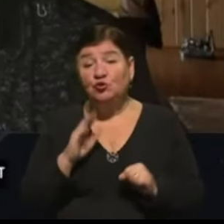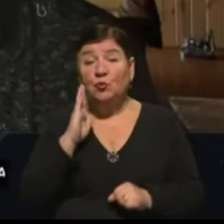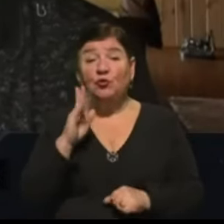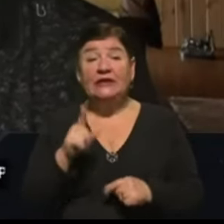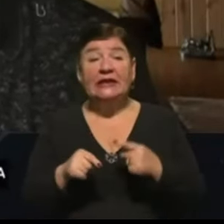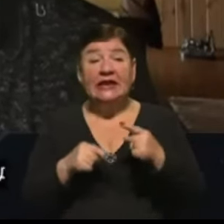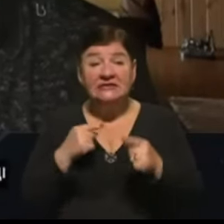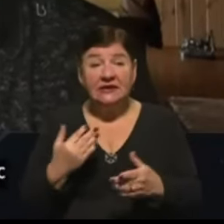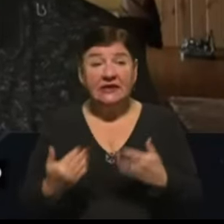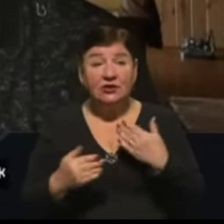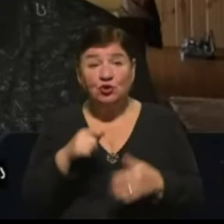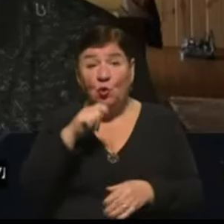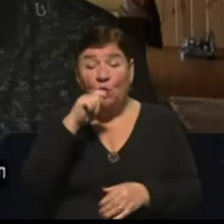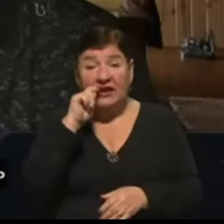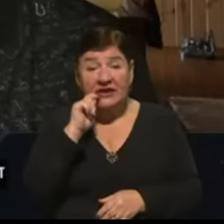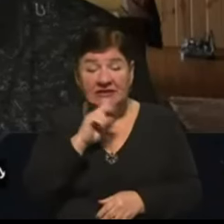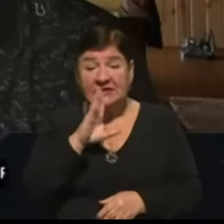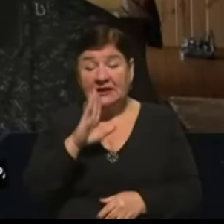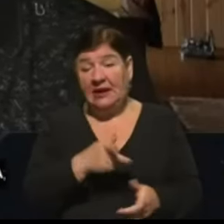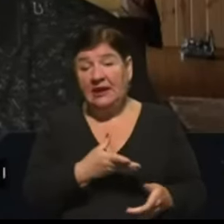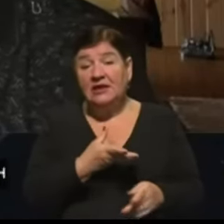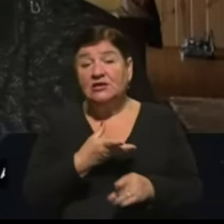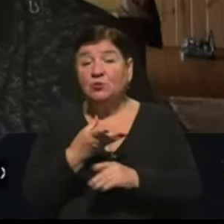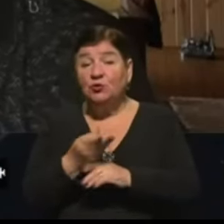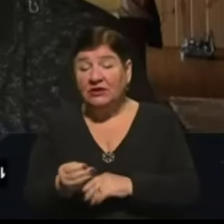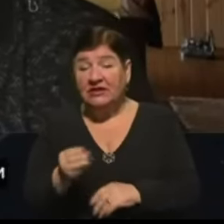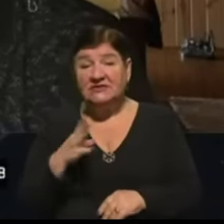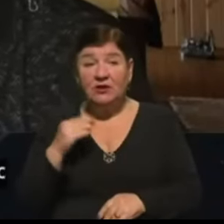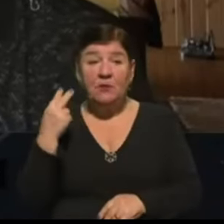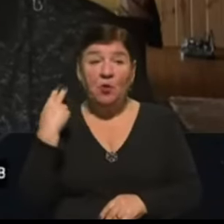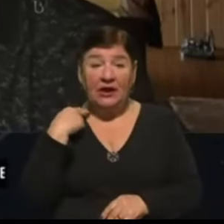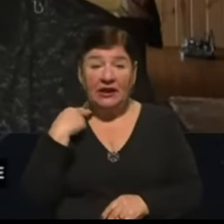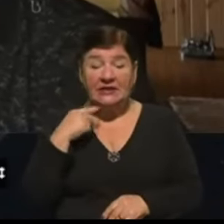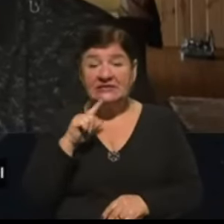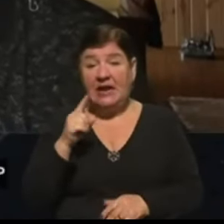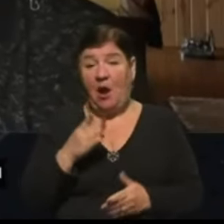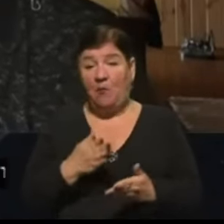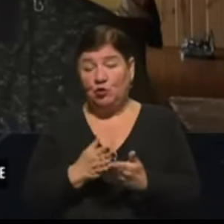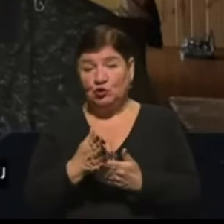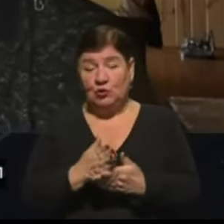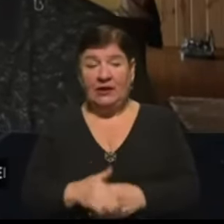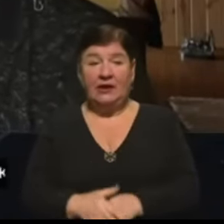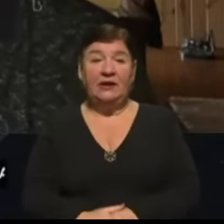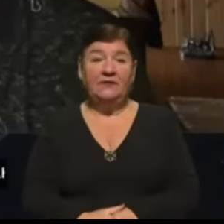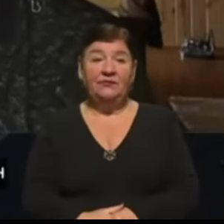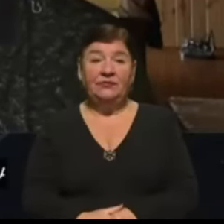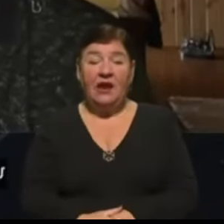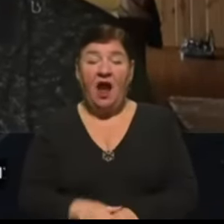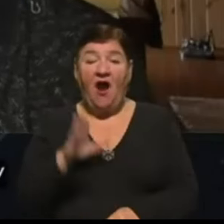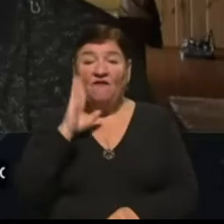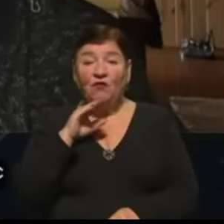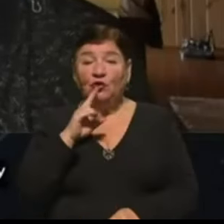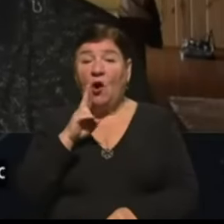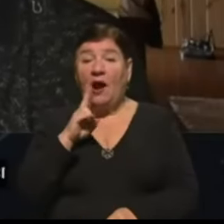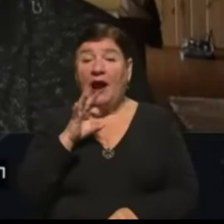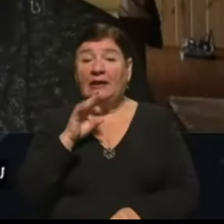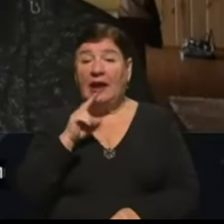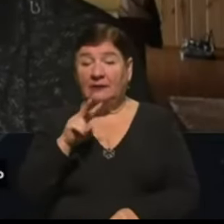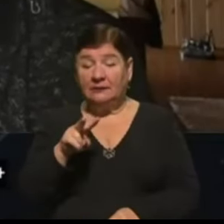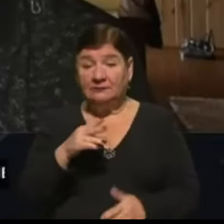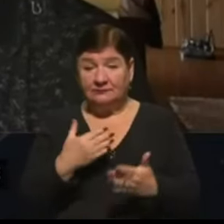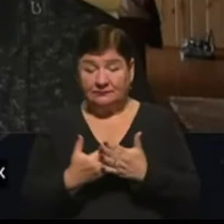наслідки, якщо українці не понесуть, не сплатять свої борги за спожиті послуги? По водоканалах, дивіться, от